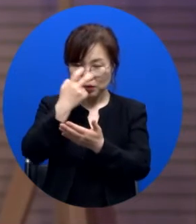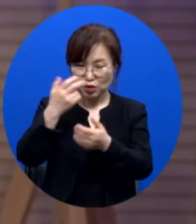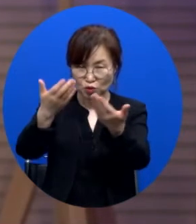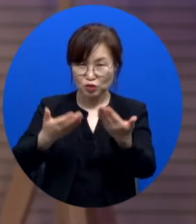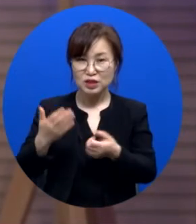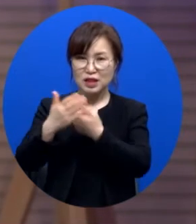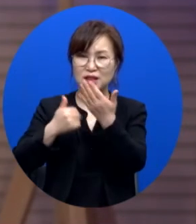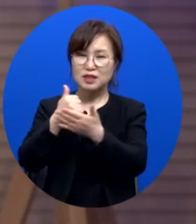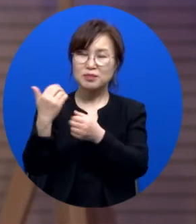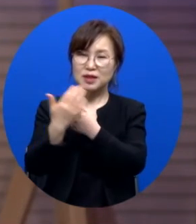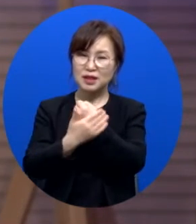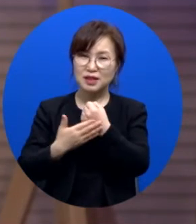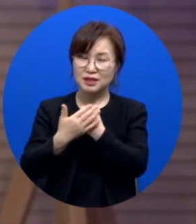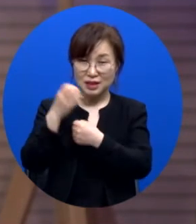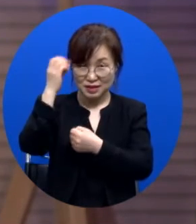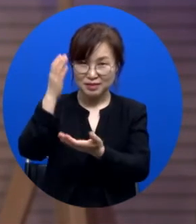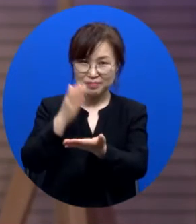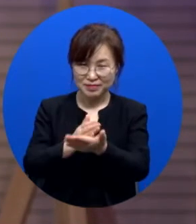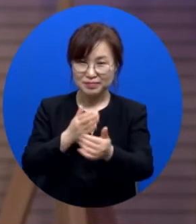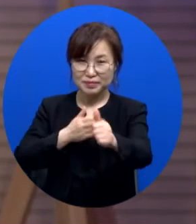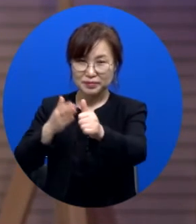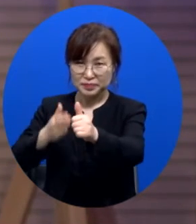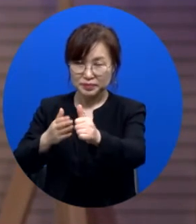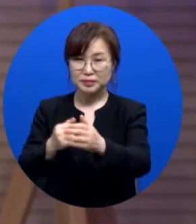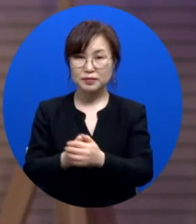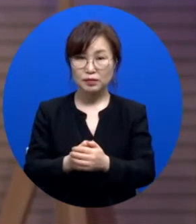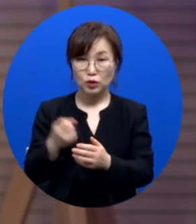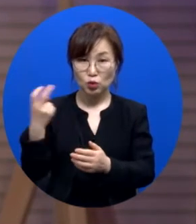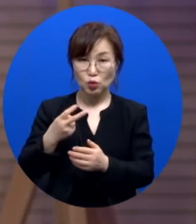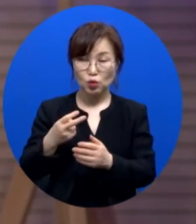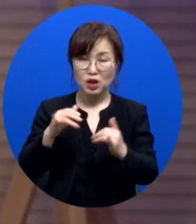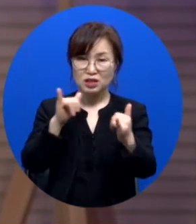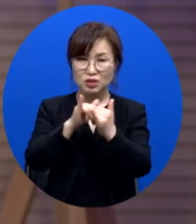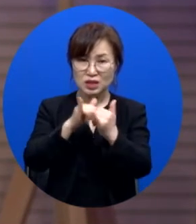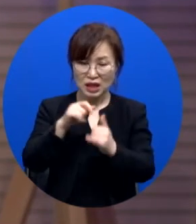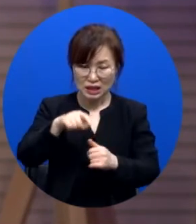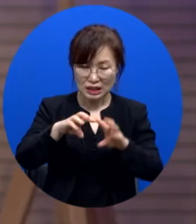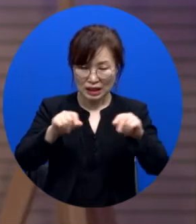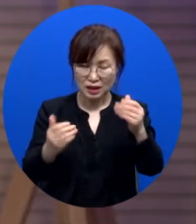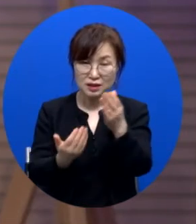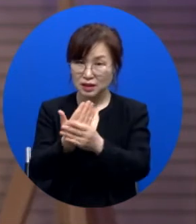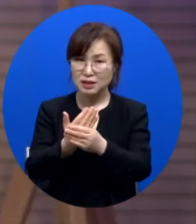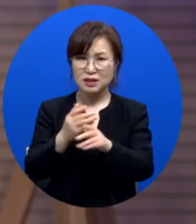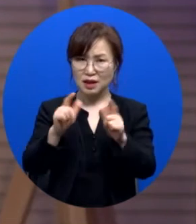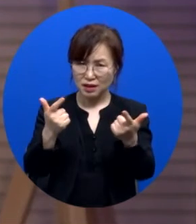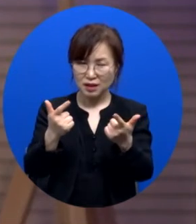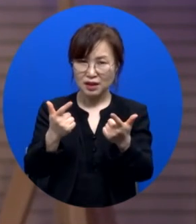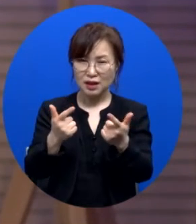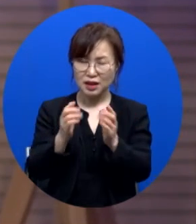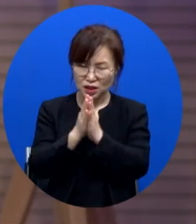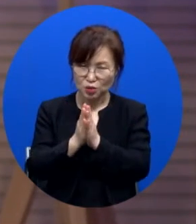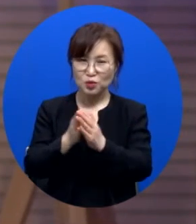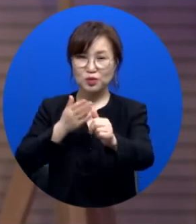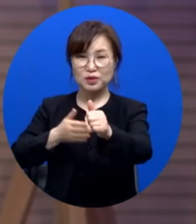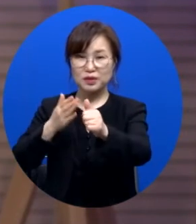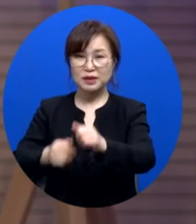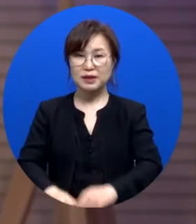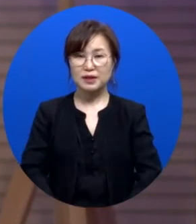잊지 말아야 될 것입니다 무엇보다 다시는 이 땅에 전쟁의 비극이 없도록 기도해야 합니다